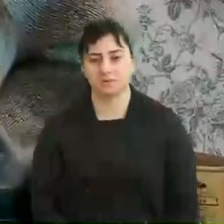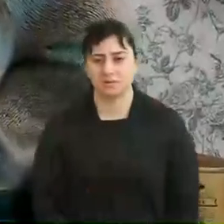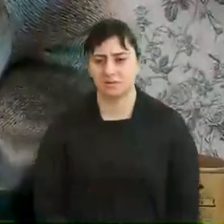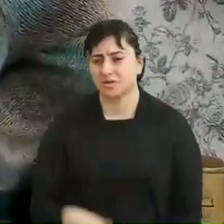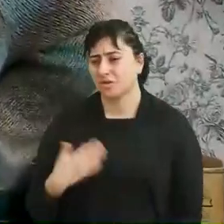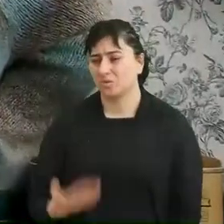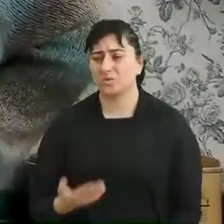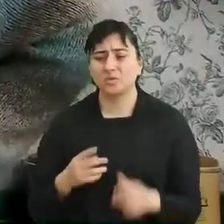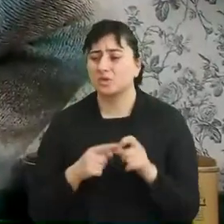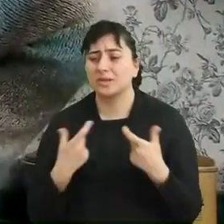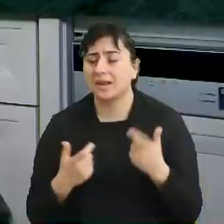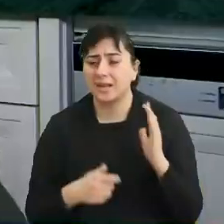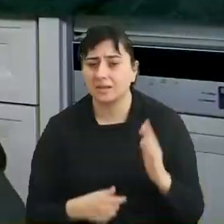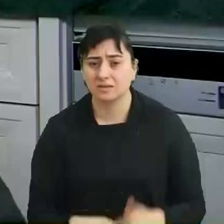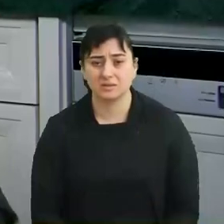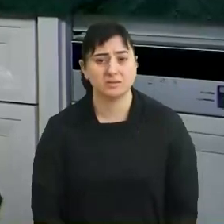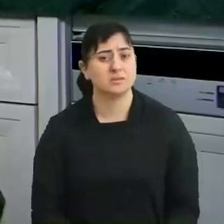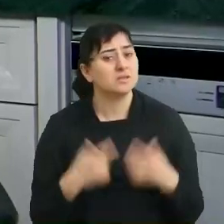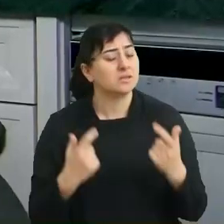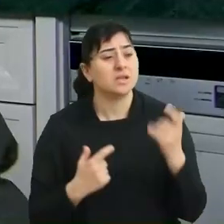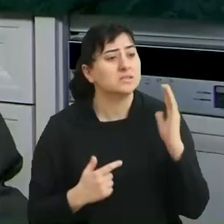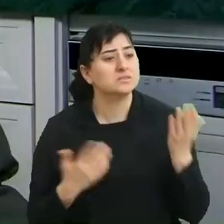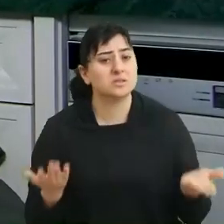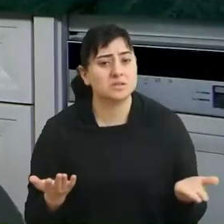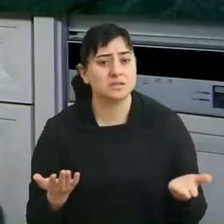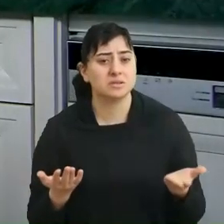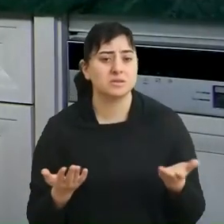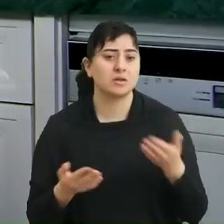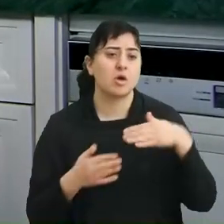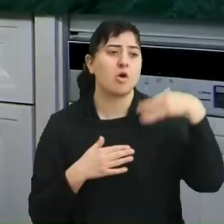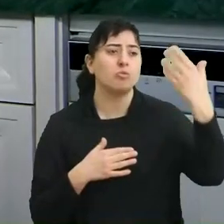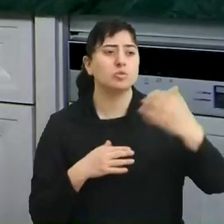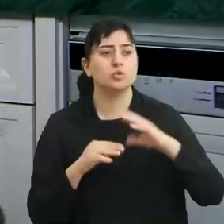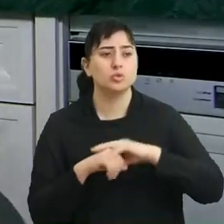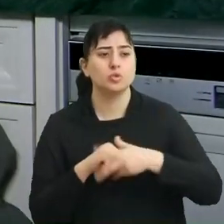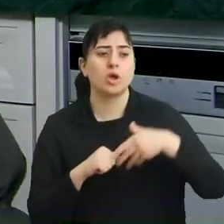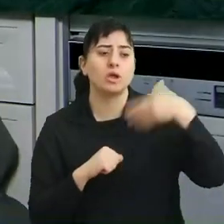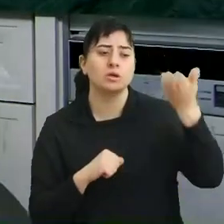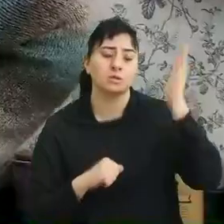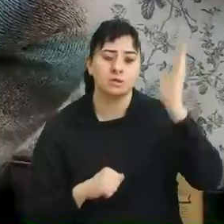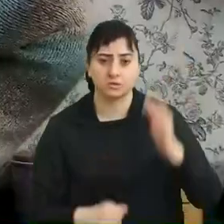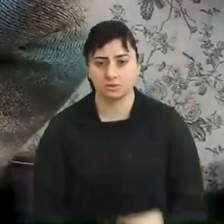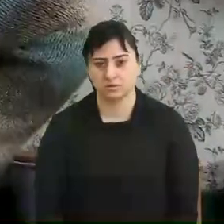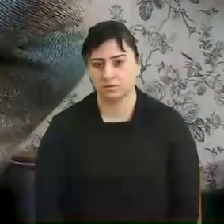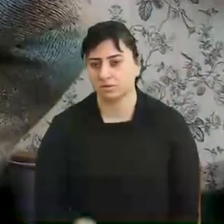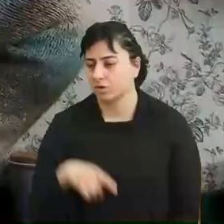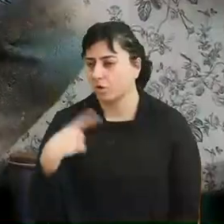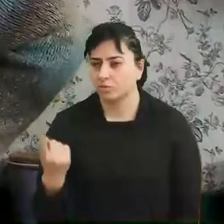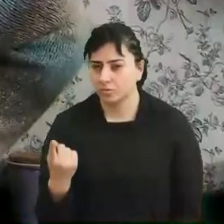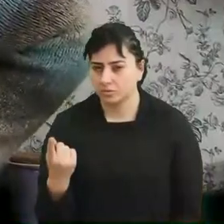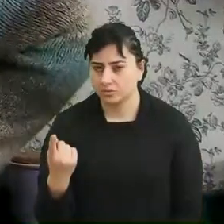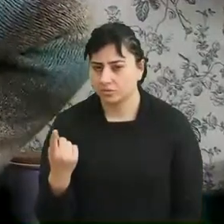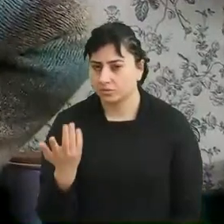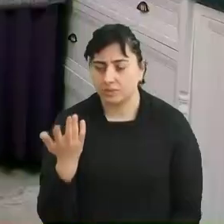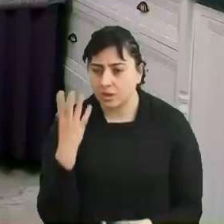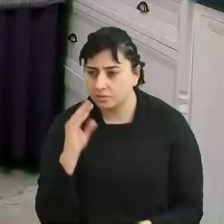Ay Şükrü nereye gitti? Nereye gidecek Meryem, öteki tarafa gitti. Öteki tarafa,